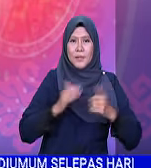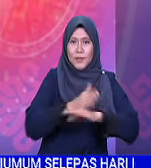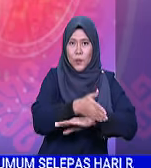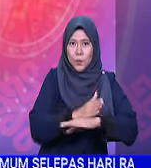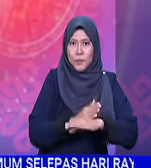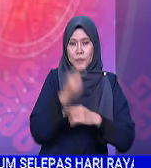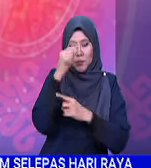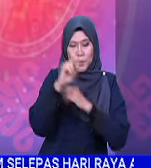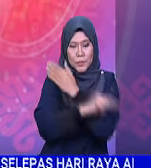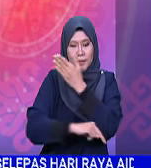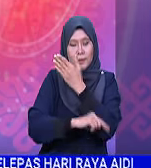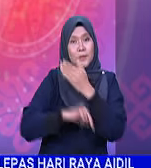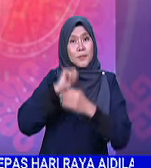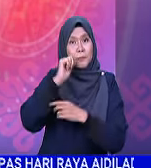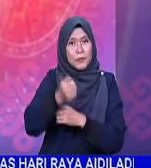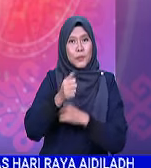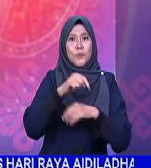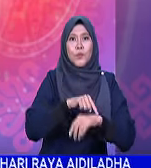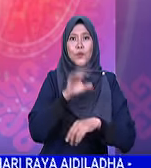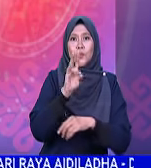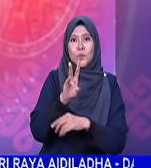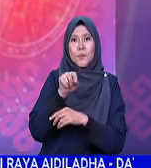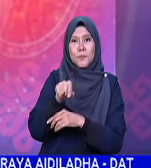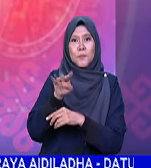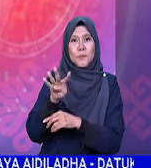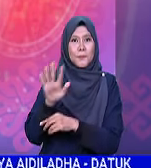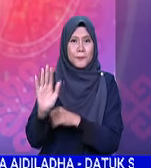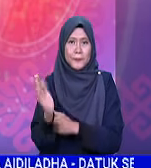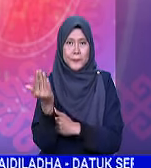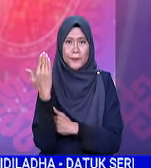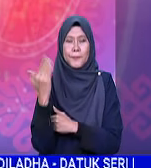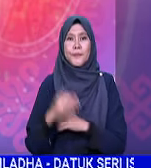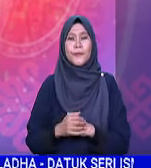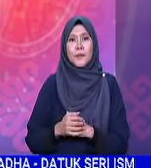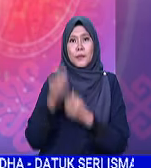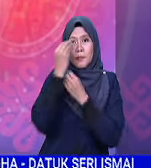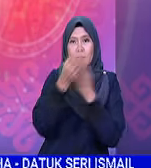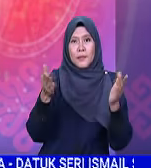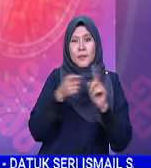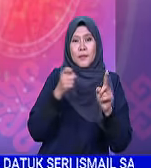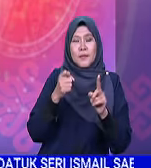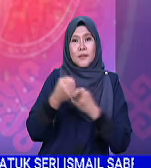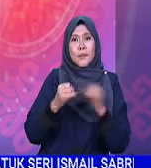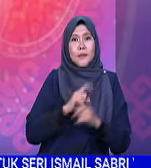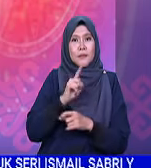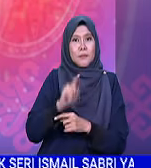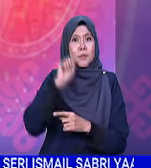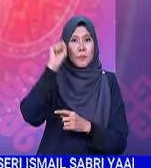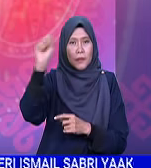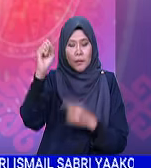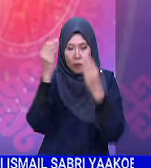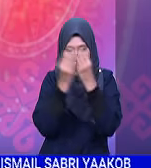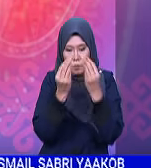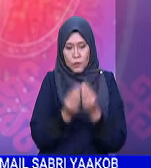bagi seluruh negeri esok pada 7.45 pagi. Menurut kenyataan dikeluarkan Jahins, bilangan jemaah di